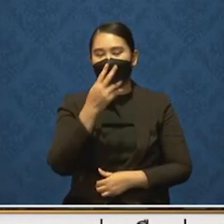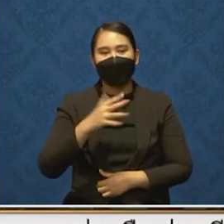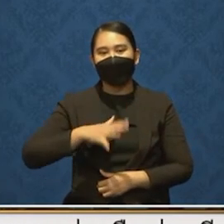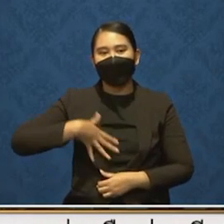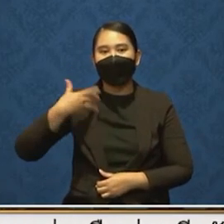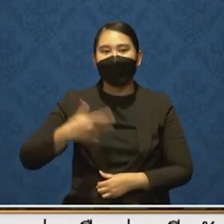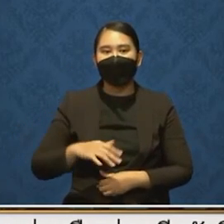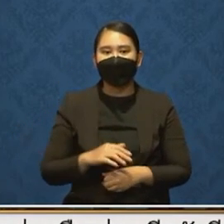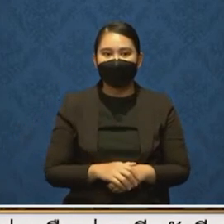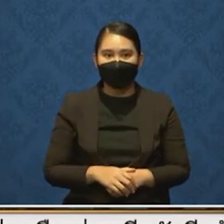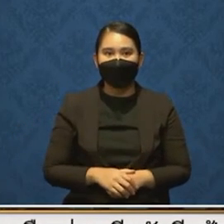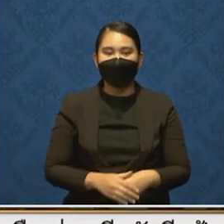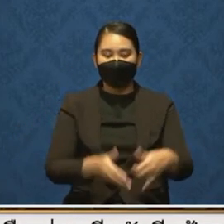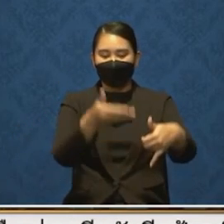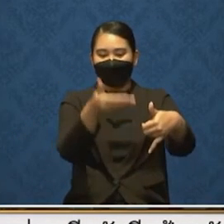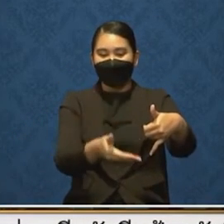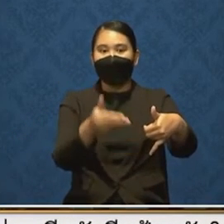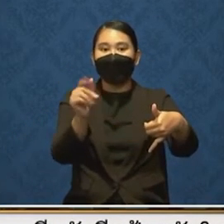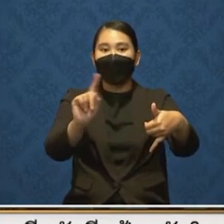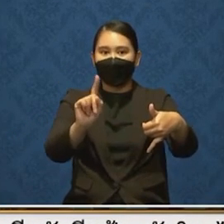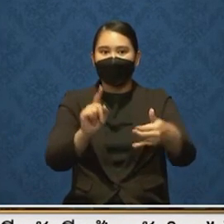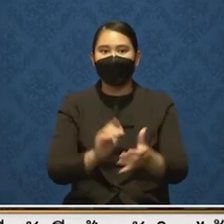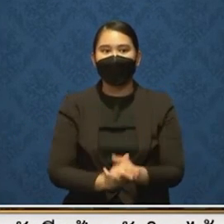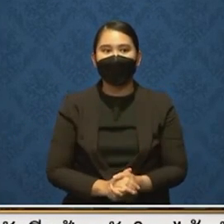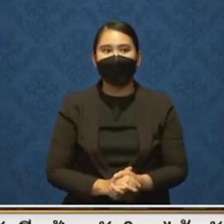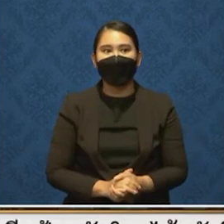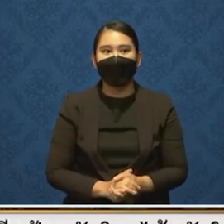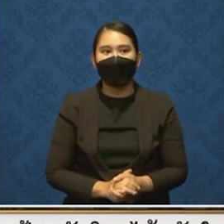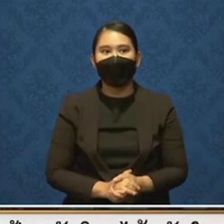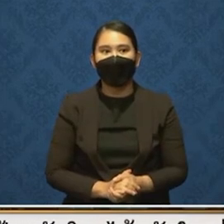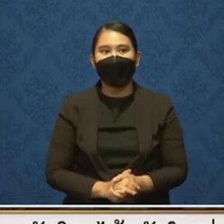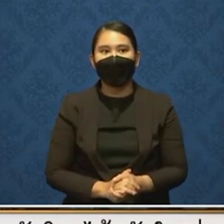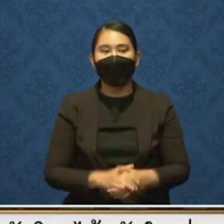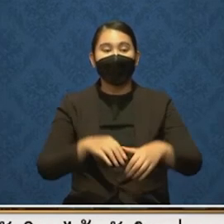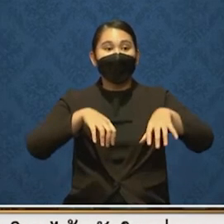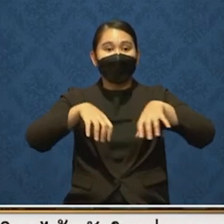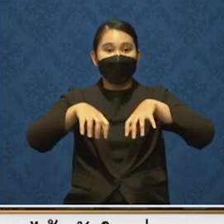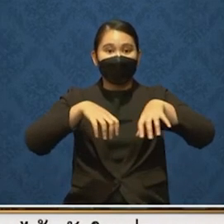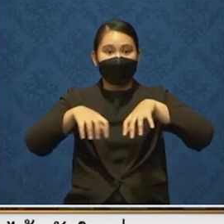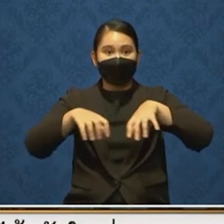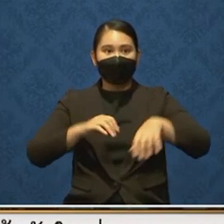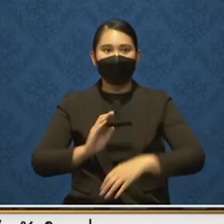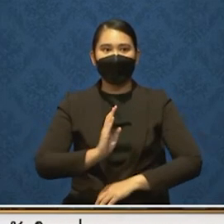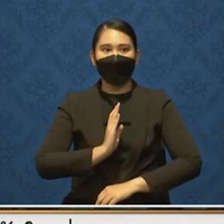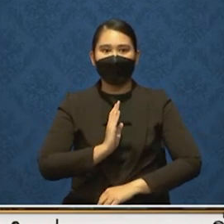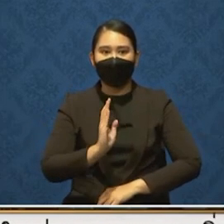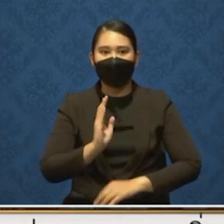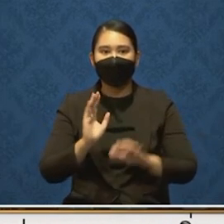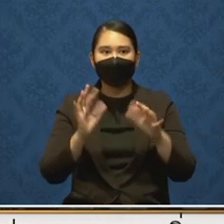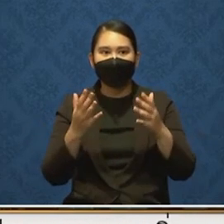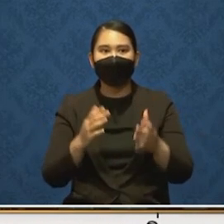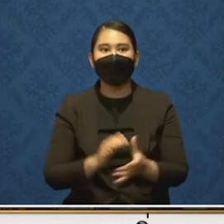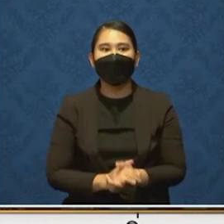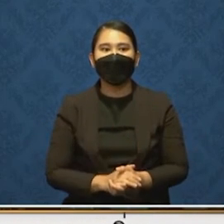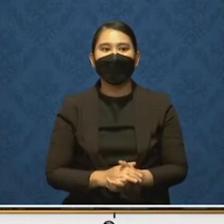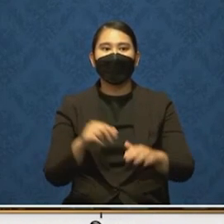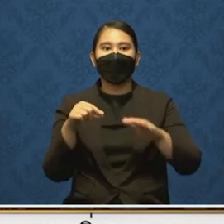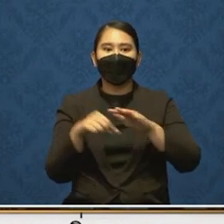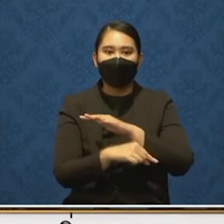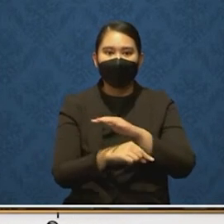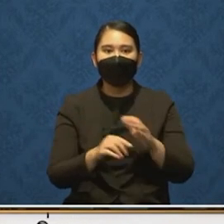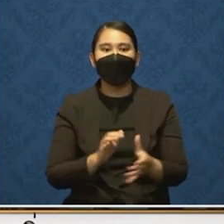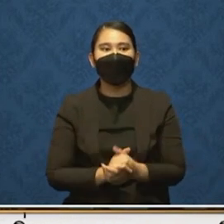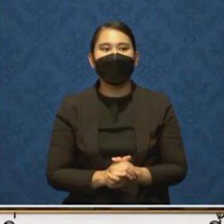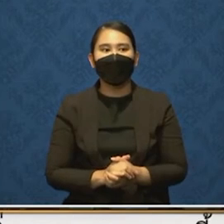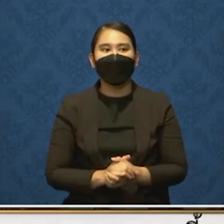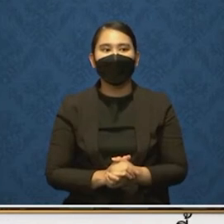โดยมีพฤศการอยนี้ครับริณรราชการแนดินโดยไมสุดจิเที่ยงทําช่อฉนกู้